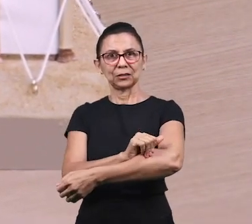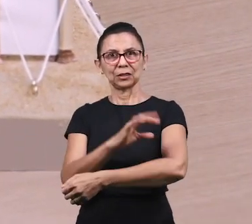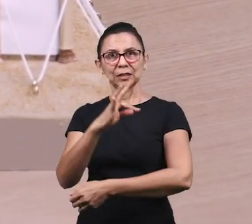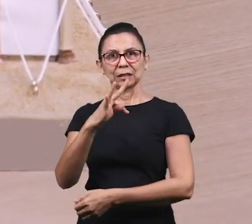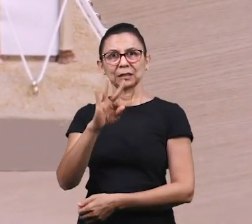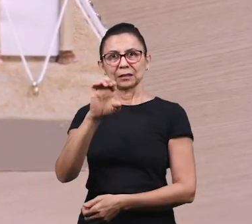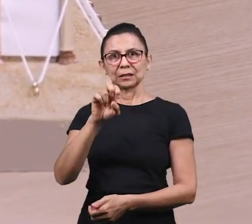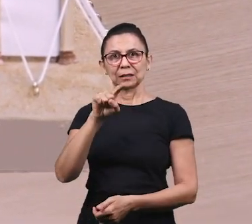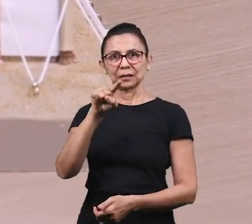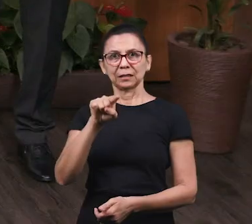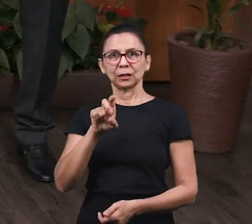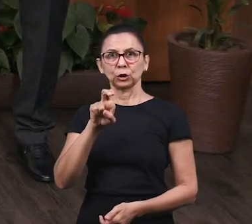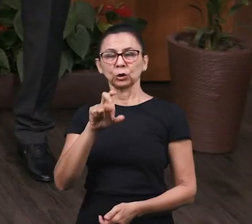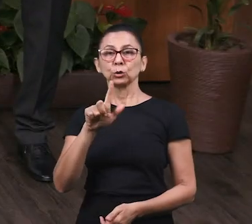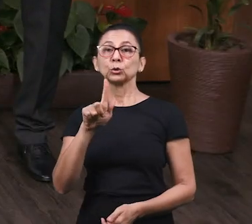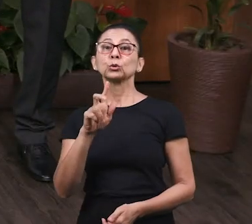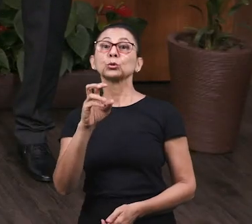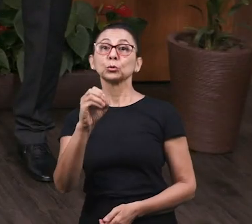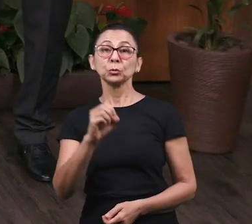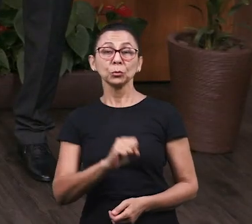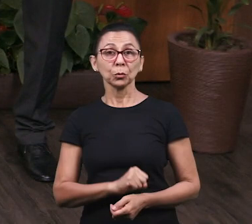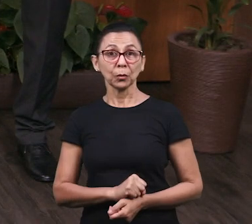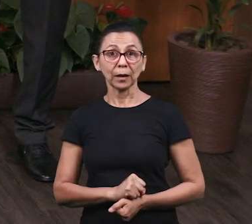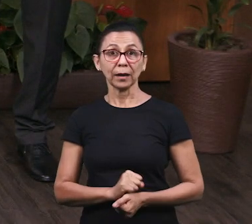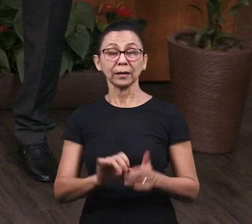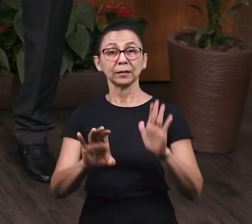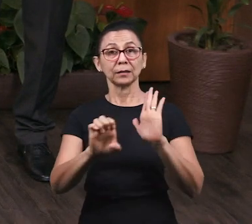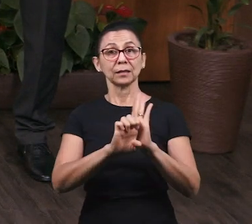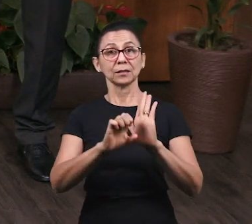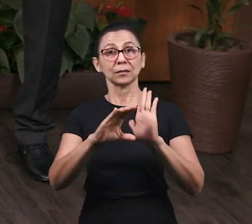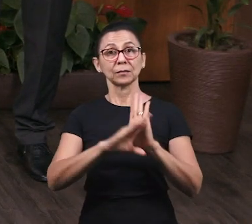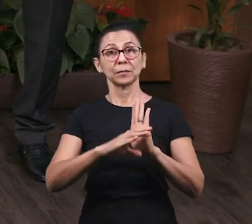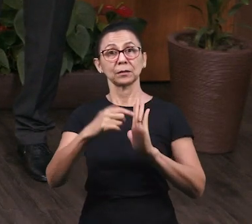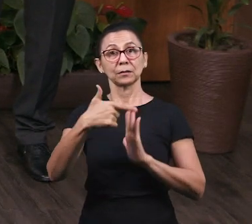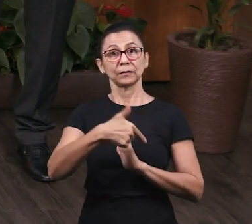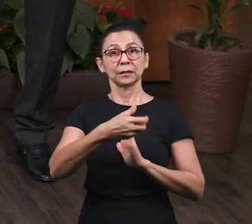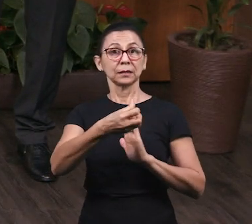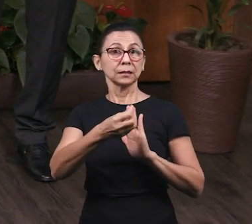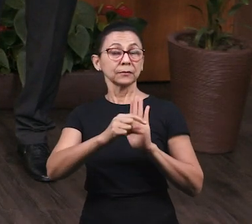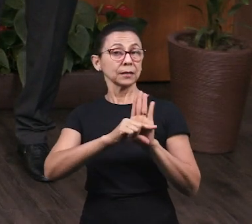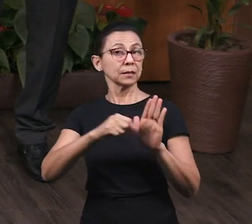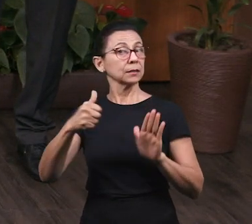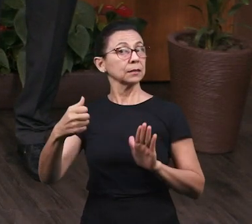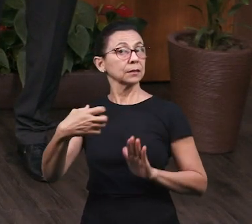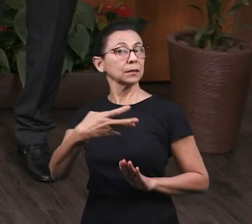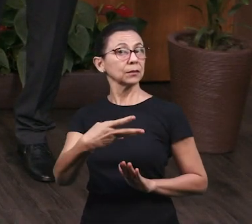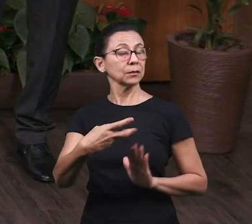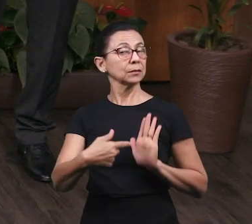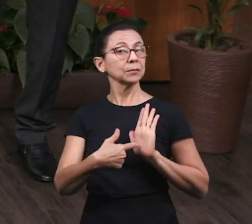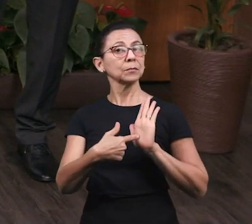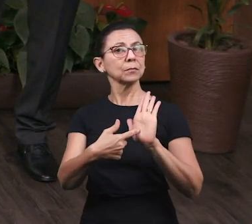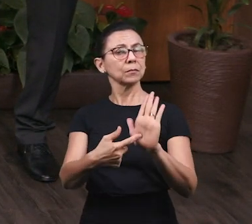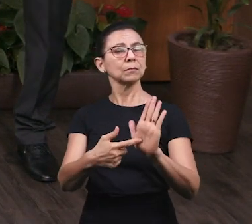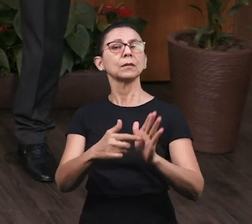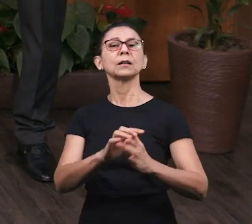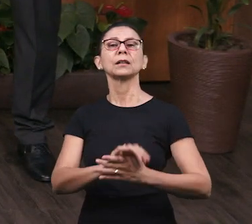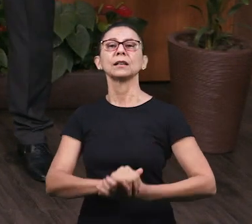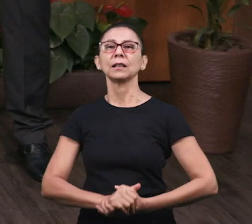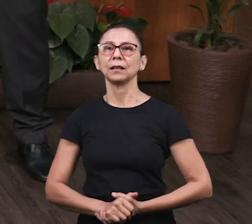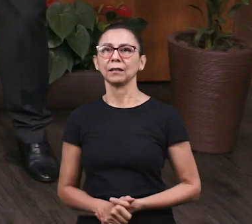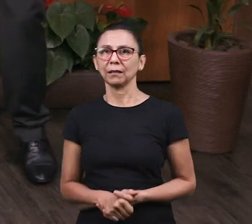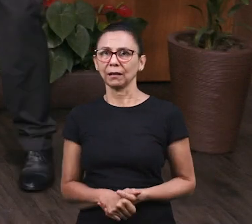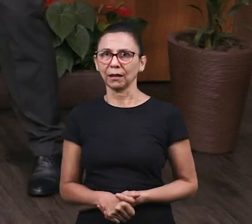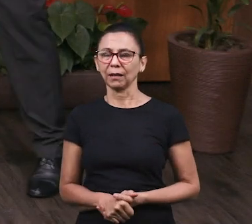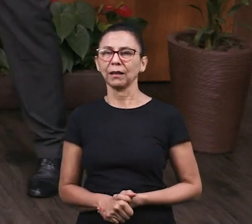peau de teshugo, comme il était enregistré à la parole de Dieu dans le livre d'Exode, chapitre 26, verset